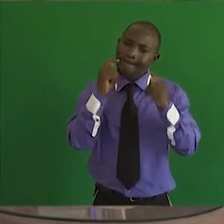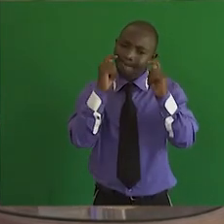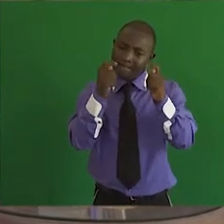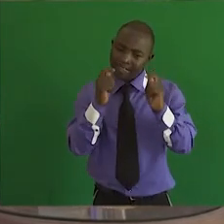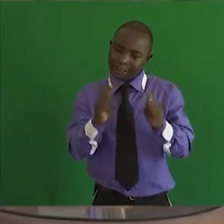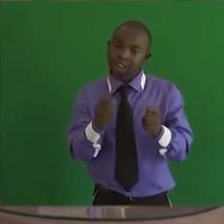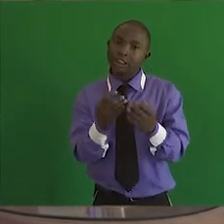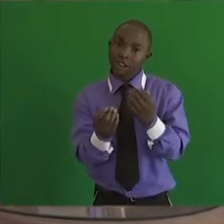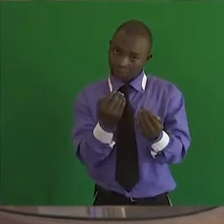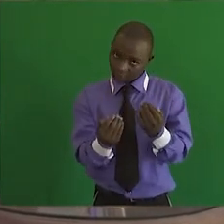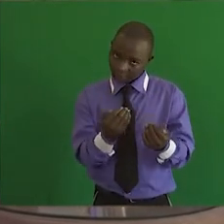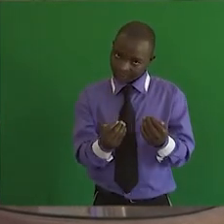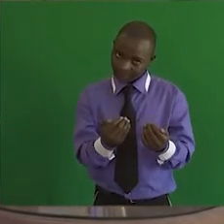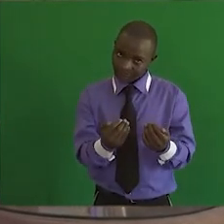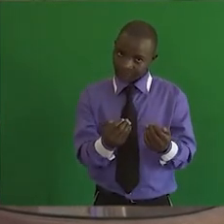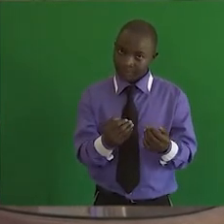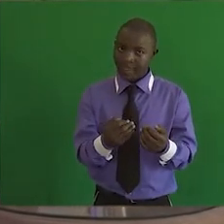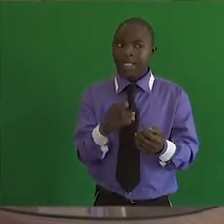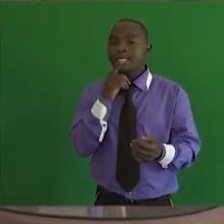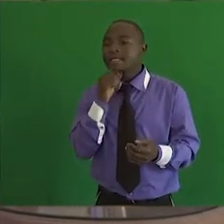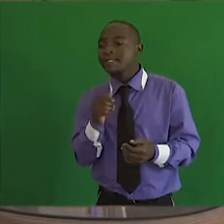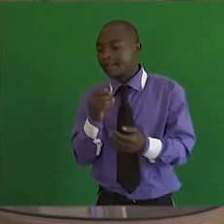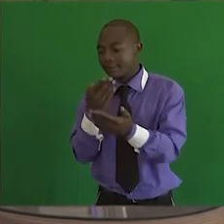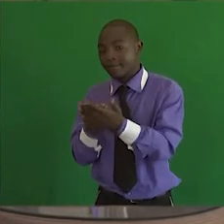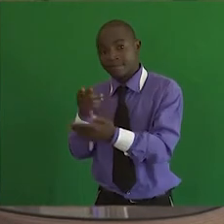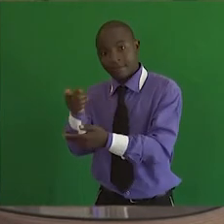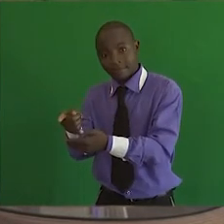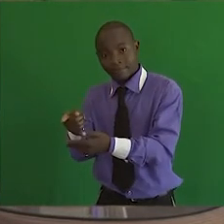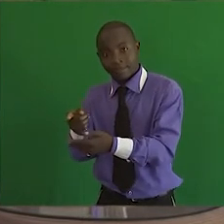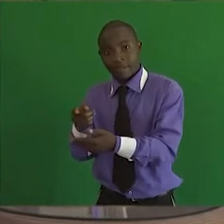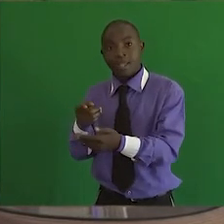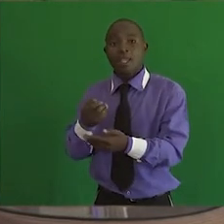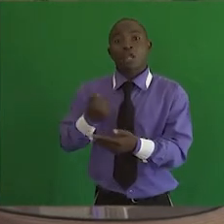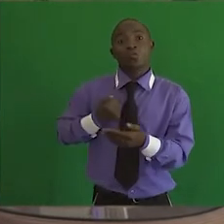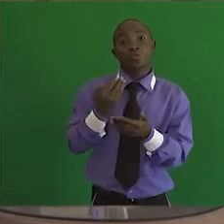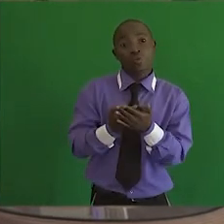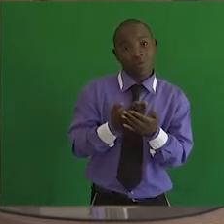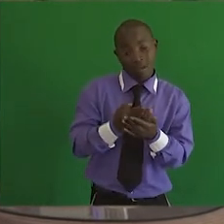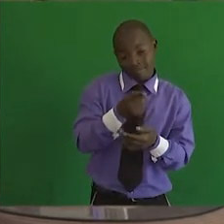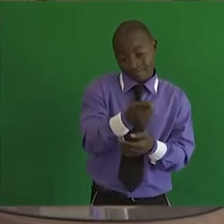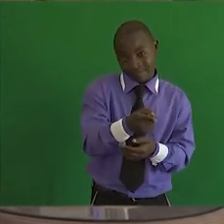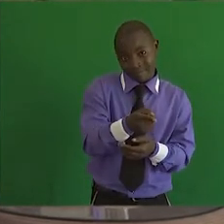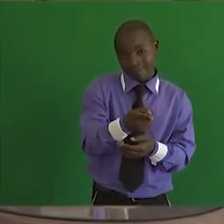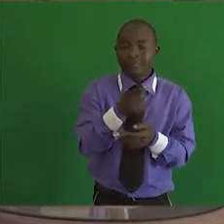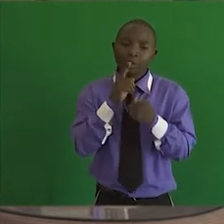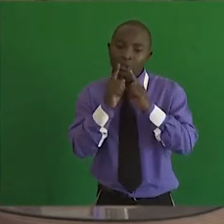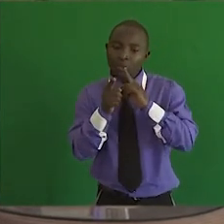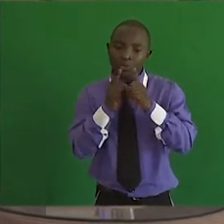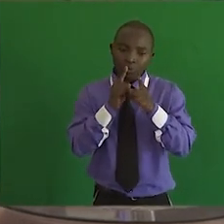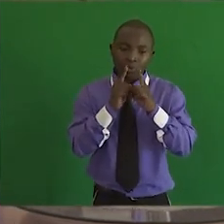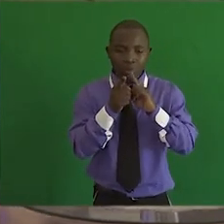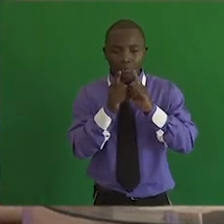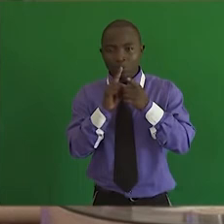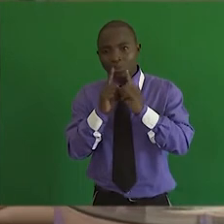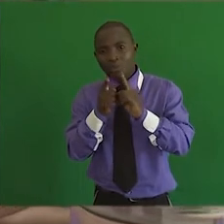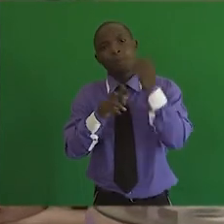muchinge mataurirana ndizvozvo chiregai kuvatora sevana vechikoro chiregai kuvatora sevana vechikoro anzi zano unotopangwa